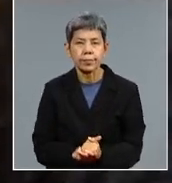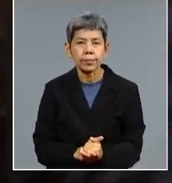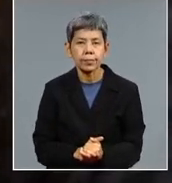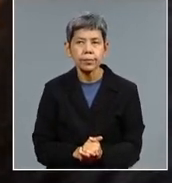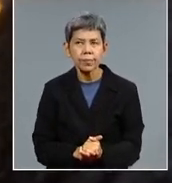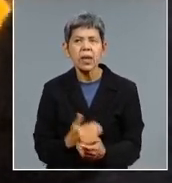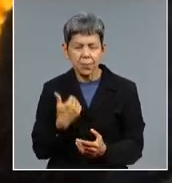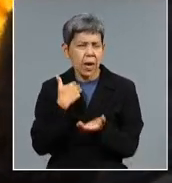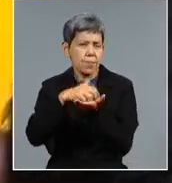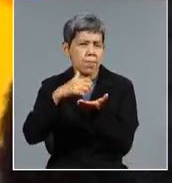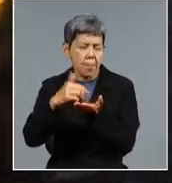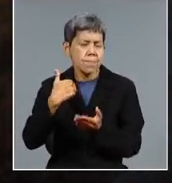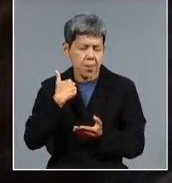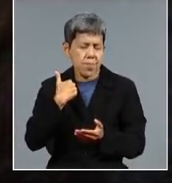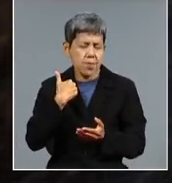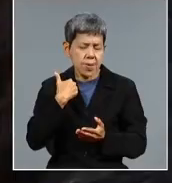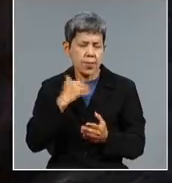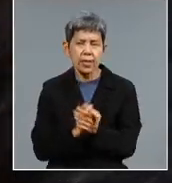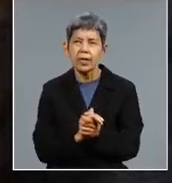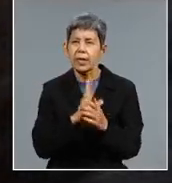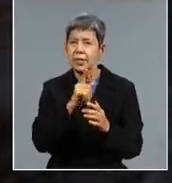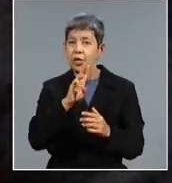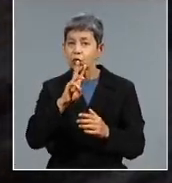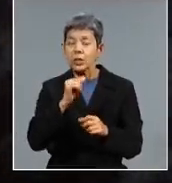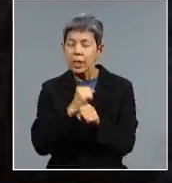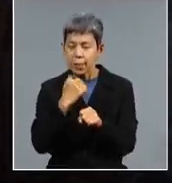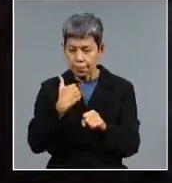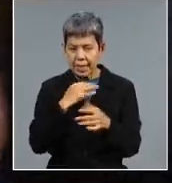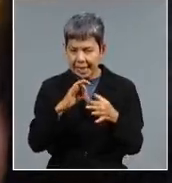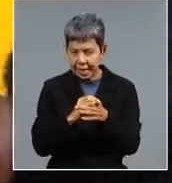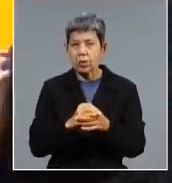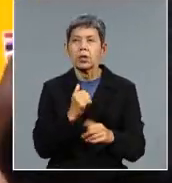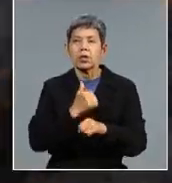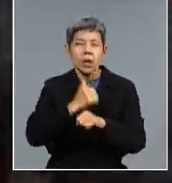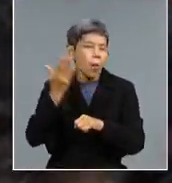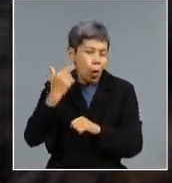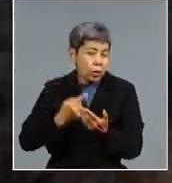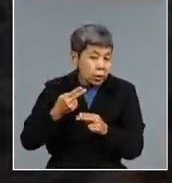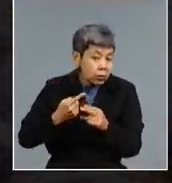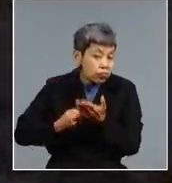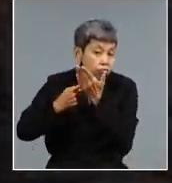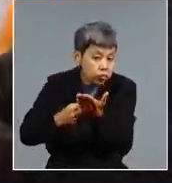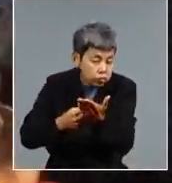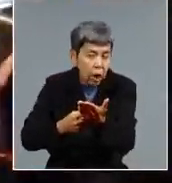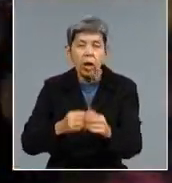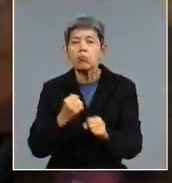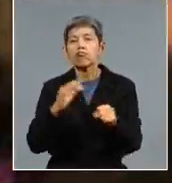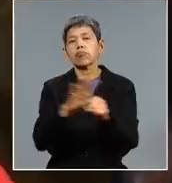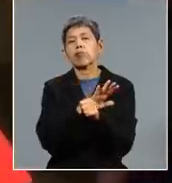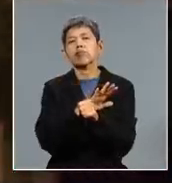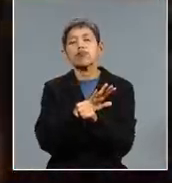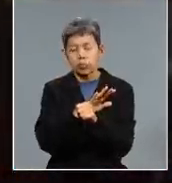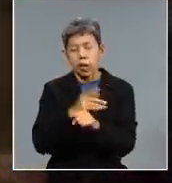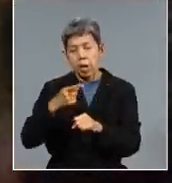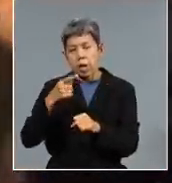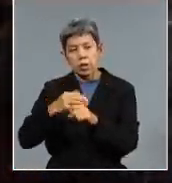ก็มีข้อมูลรายงานออกมาด้วยนะคะว่าคุณชัยวุฒิเนี่ยมีชื่อเป็นแคนดิเดตรัฐมนตรีตั้งแต่ครั้งที่แล้วแต่โควต้าเต็มพลเอก